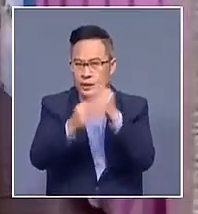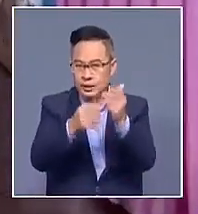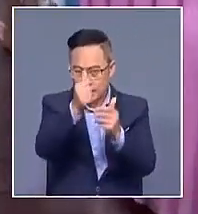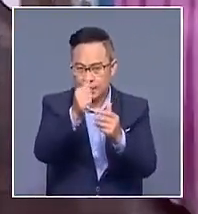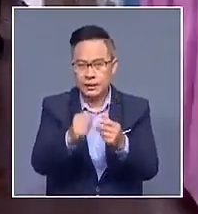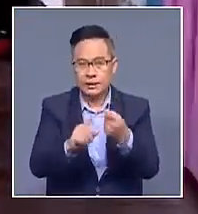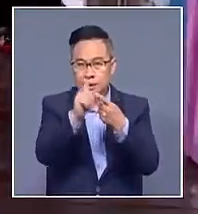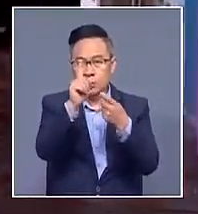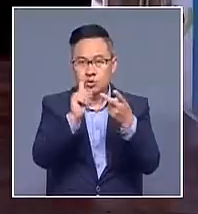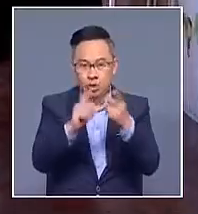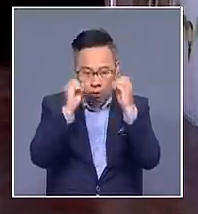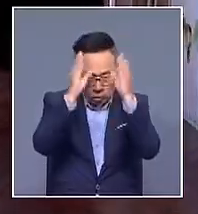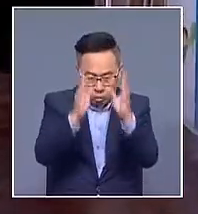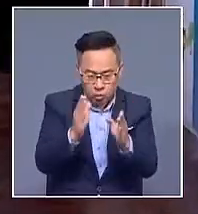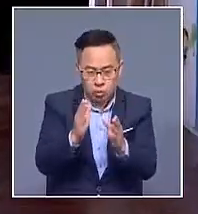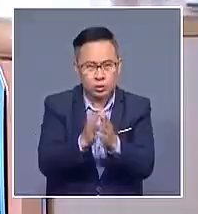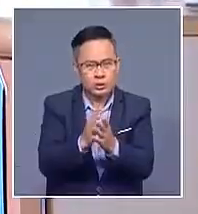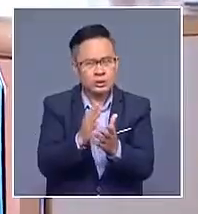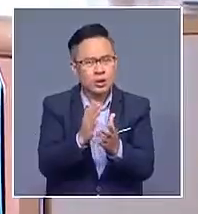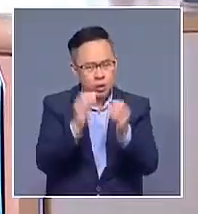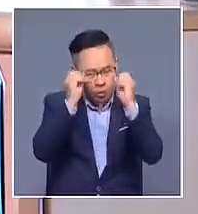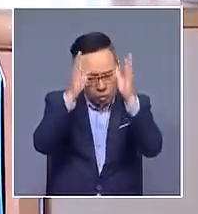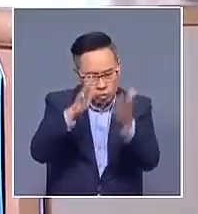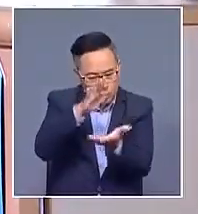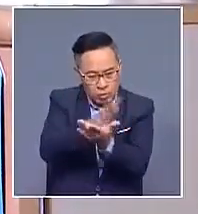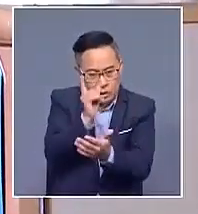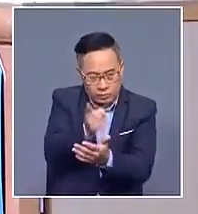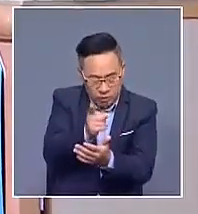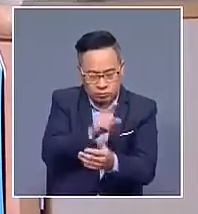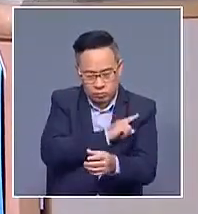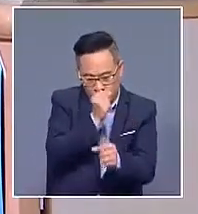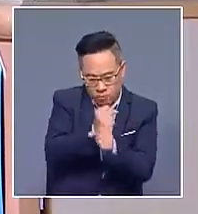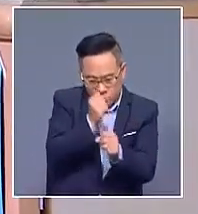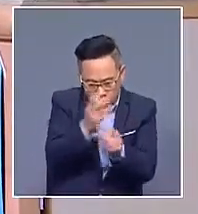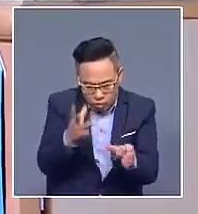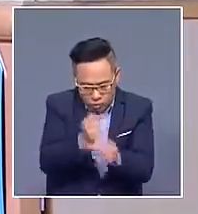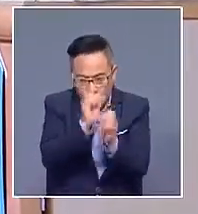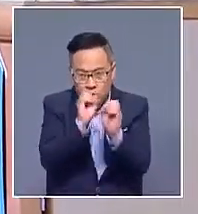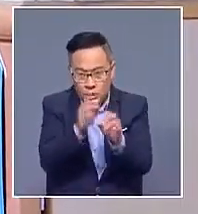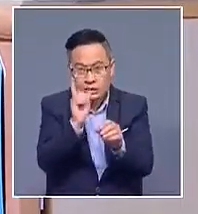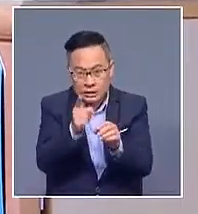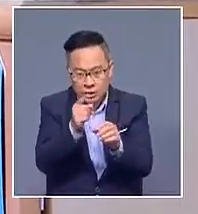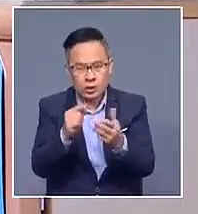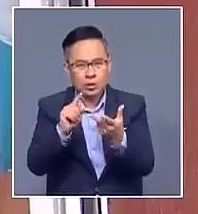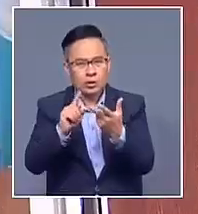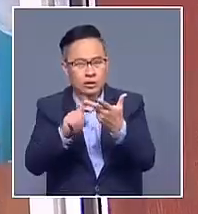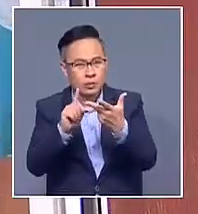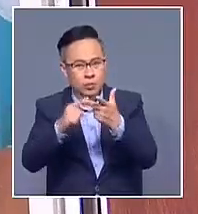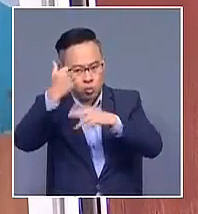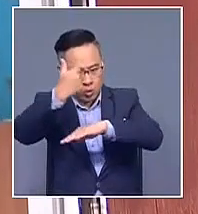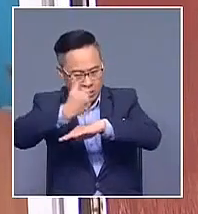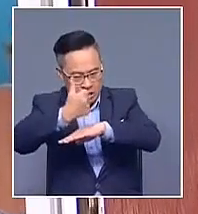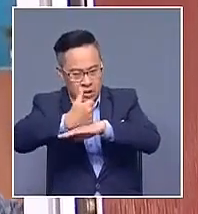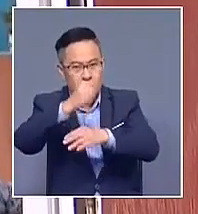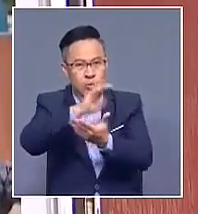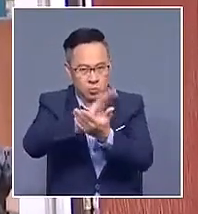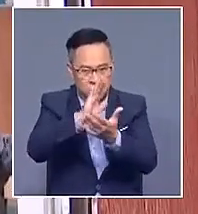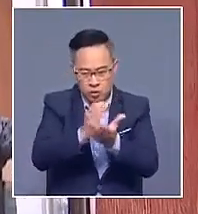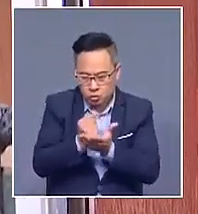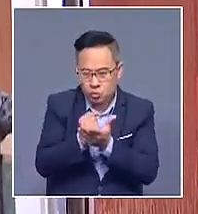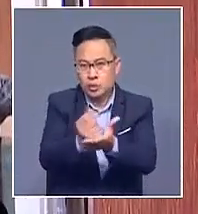ยความสะดวกแล้วก็นิเทศติดตาม ถามว่าดีไหมดีเนื่องจากว่ามาตรฐานการเรียนรู้ตัวชี้วัดทั้งหล